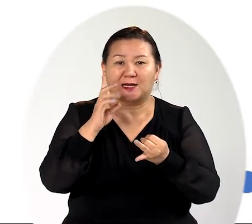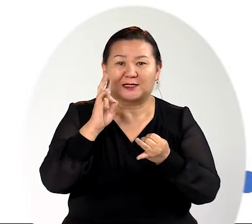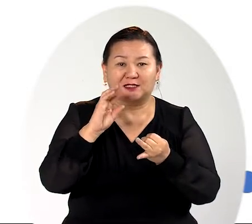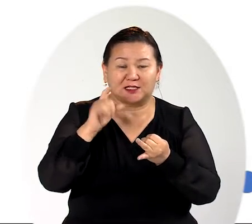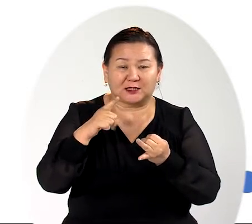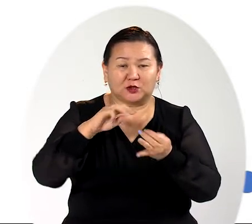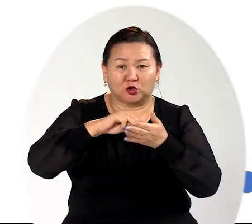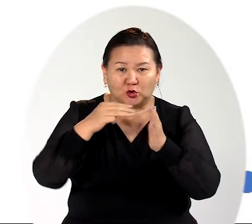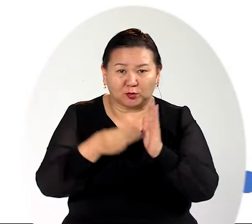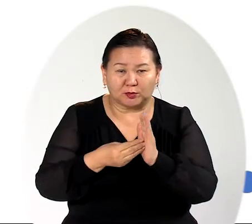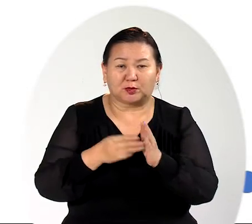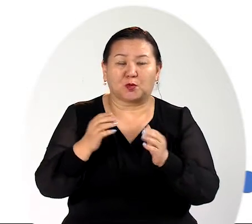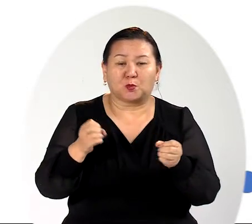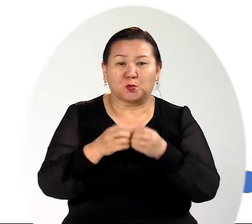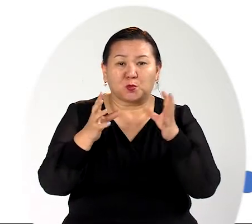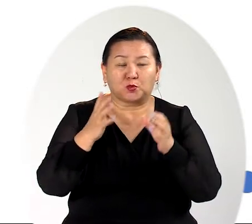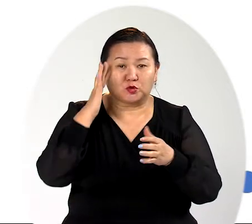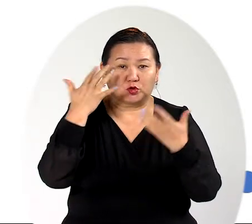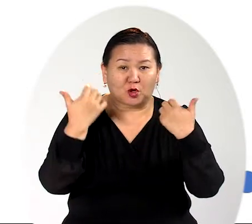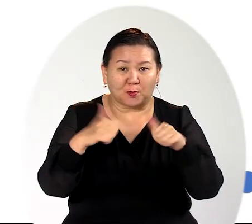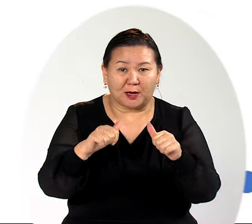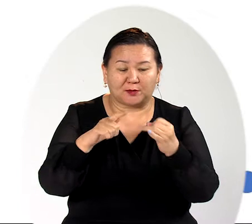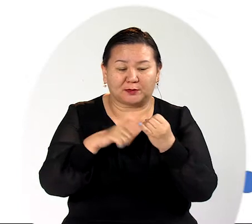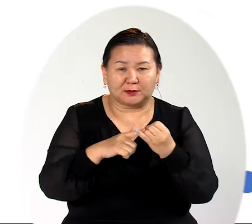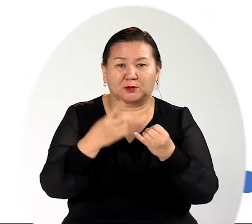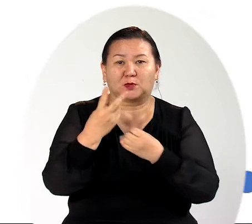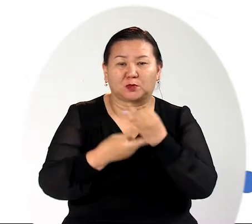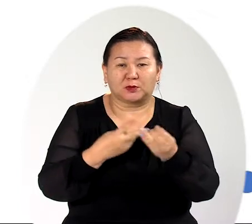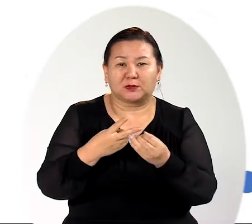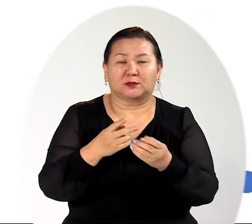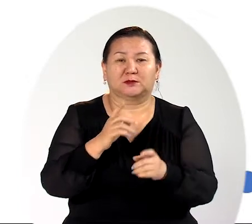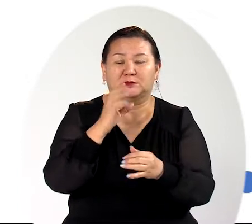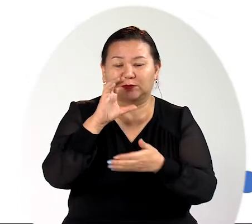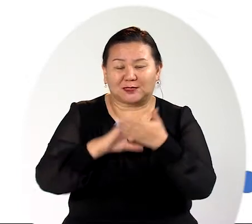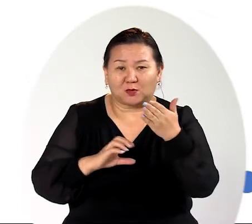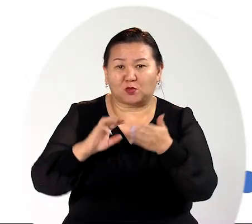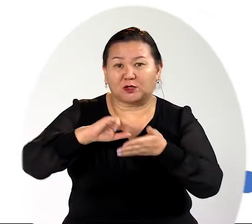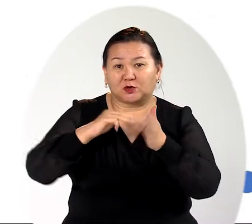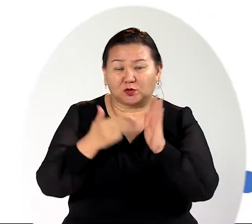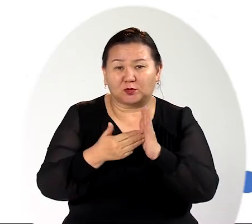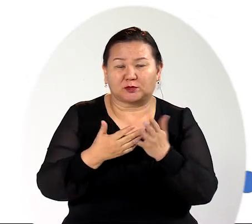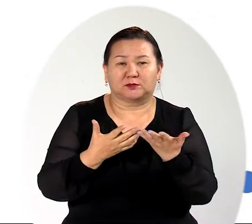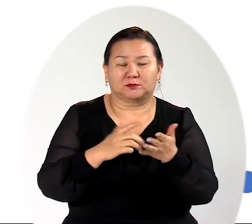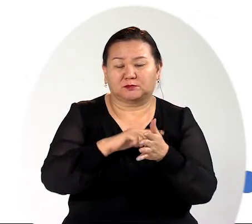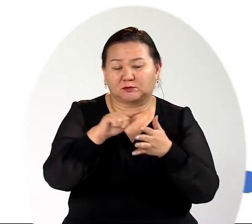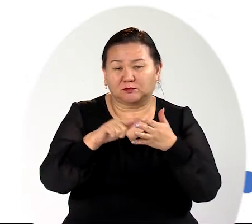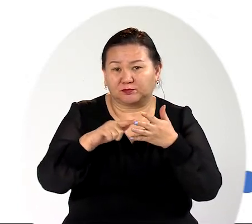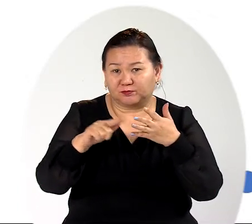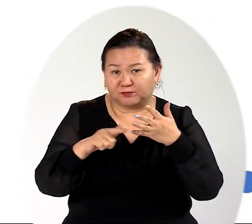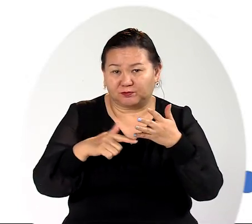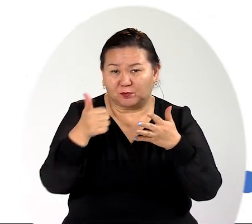төлөвлөгөө, удирдлагын зохион байгуулалттай үйлдвэрлэлийн төлөвлөгөө, эрсдлийн төлөвлөгөө, цаг хугацааны төлөвлөгөө гэсэн үндсэн хэсгүүдээс